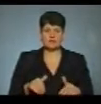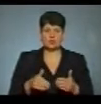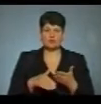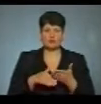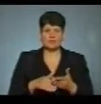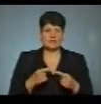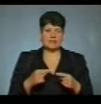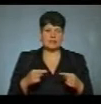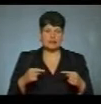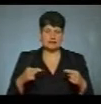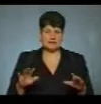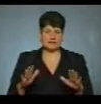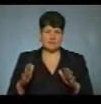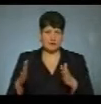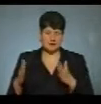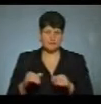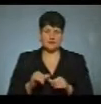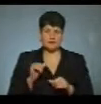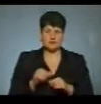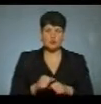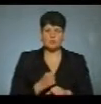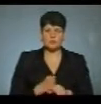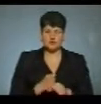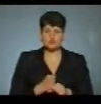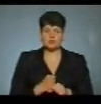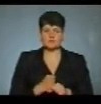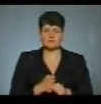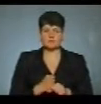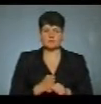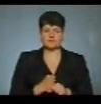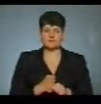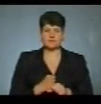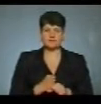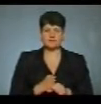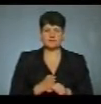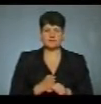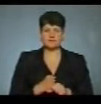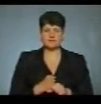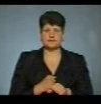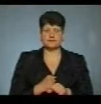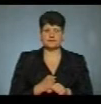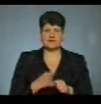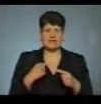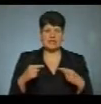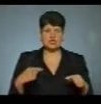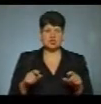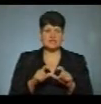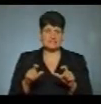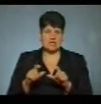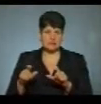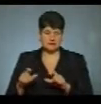в різним ургентним випадкам. Так, крім цього, працює сьогодні і, скажімо так, і інші заклади,